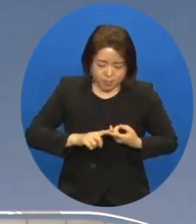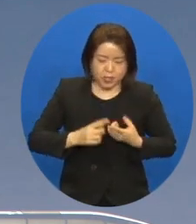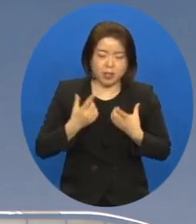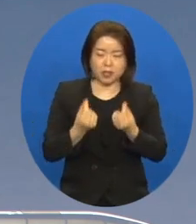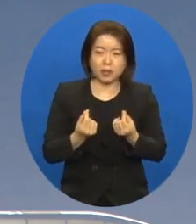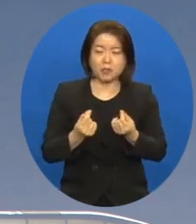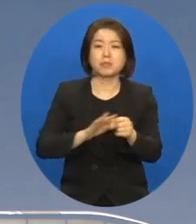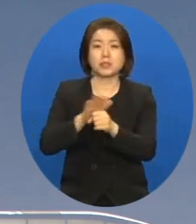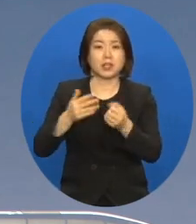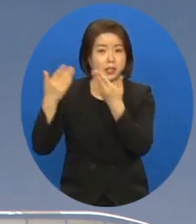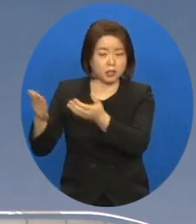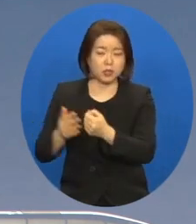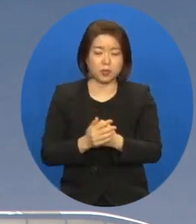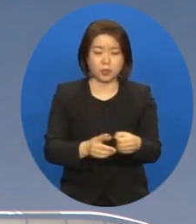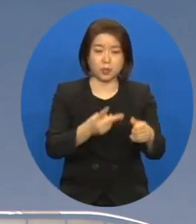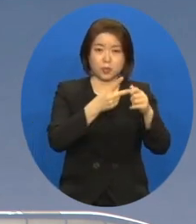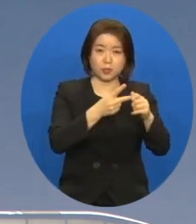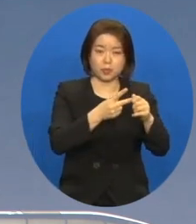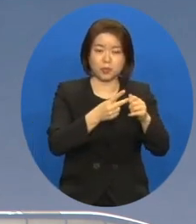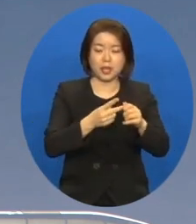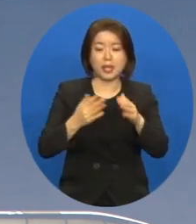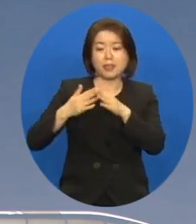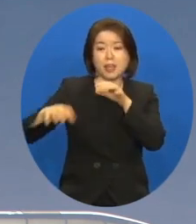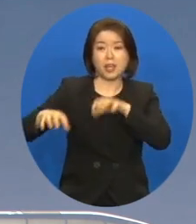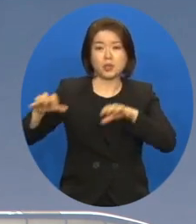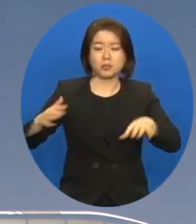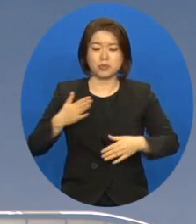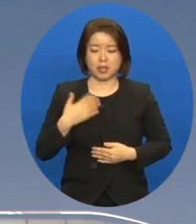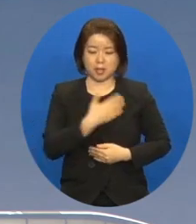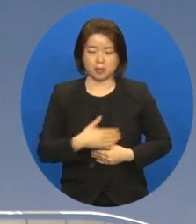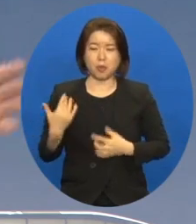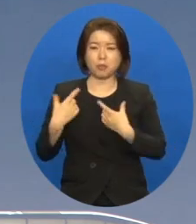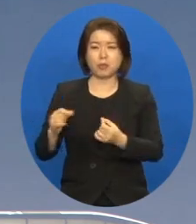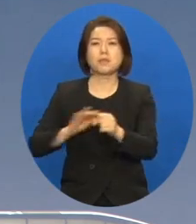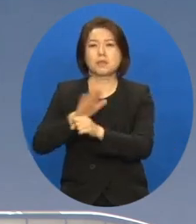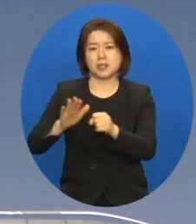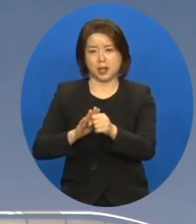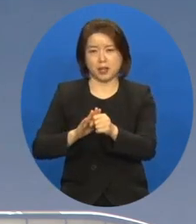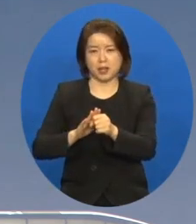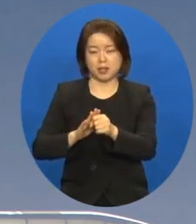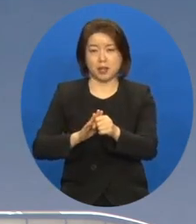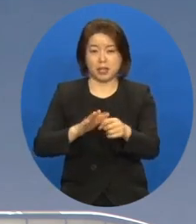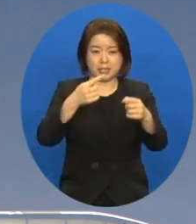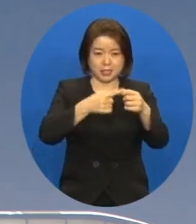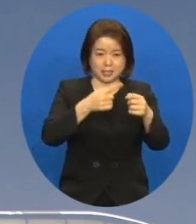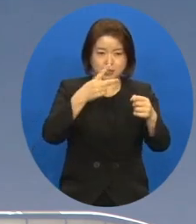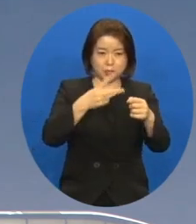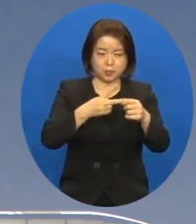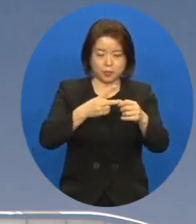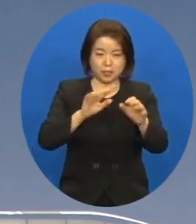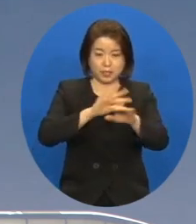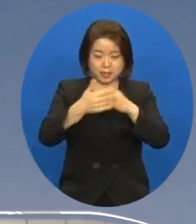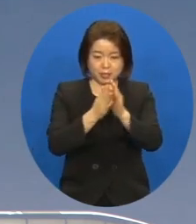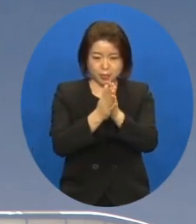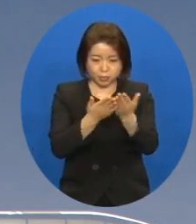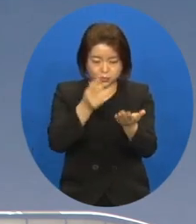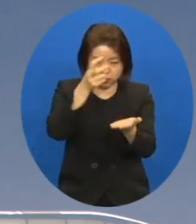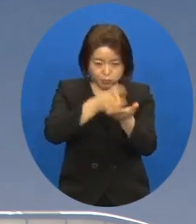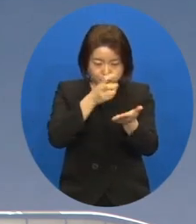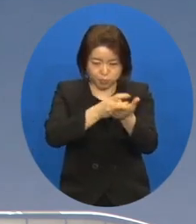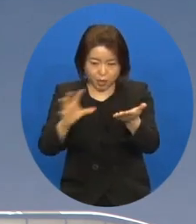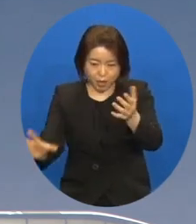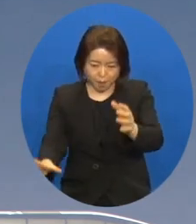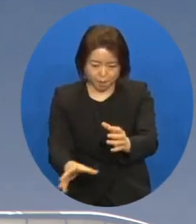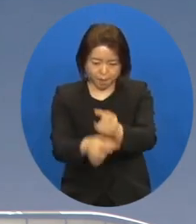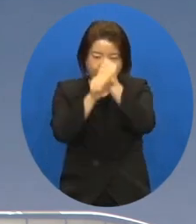내 이웃을 내 몸과 같이 사랑하라. 이것이 하나님의 모든 계명의 요약입니다. 우리가 처음 예수